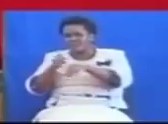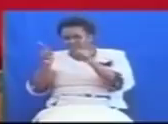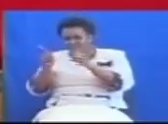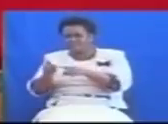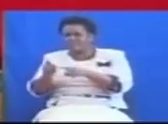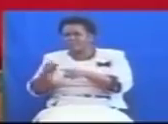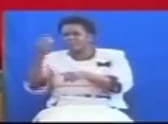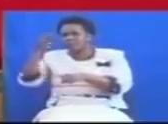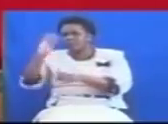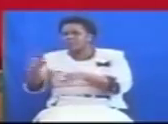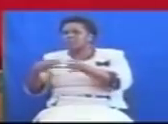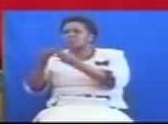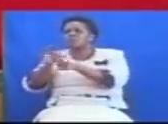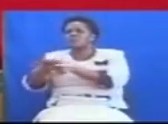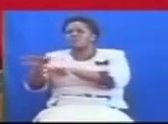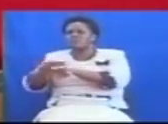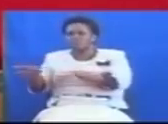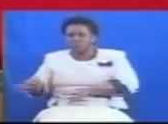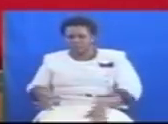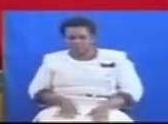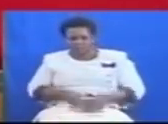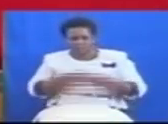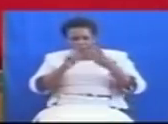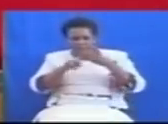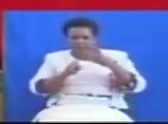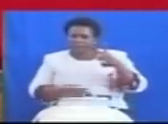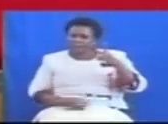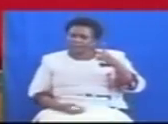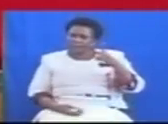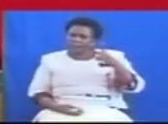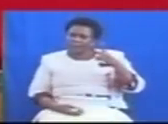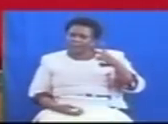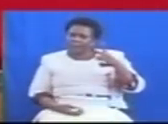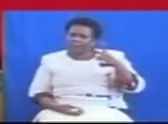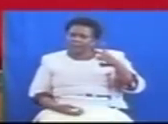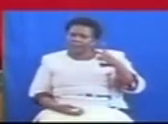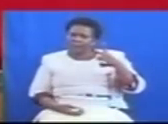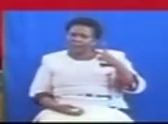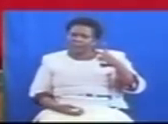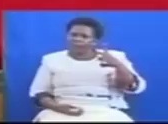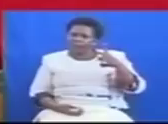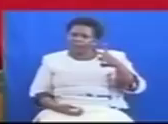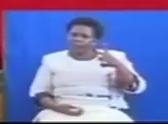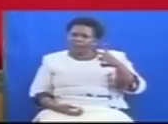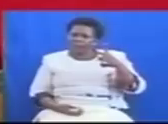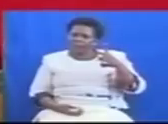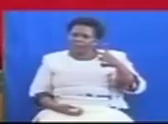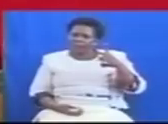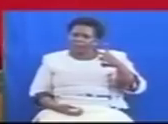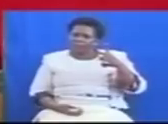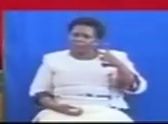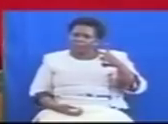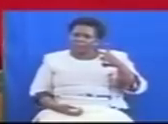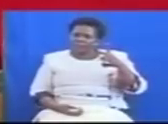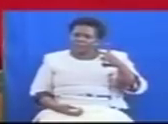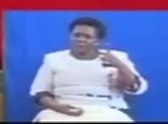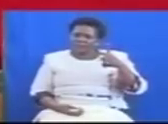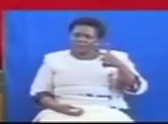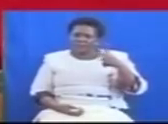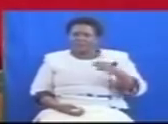nini kifanyike katika maeneo hayo. Lakini vile vile katika swala la kusema kwamba unamwachia mwananchi eneo lake, nadhani halmashauri